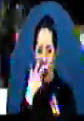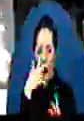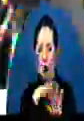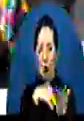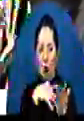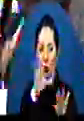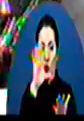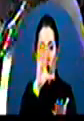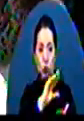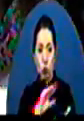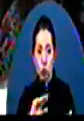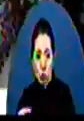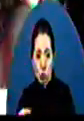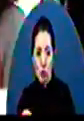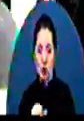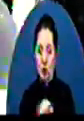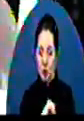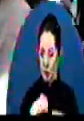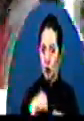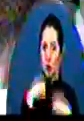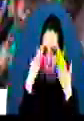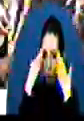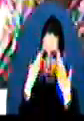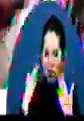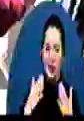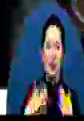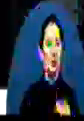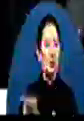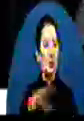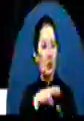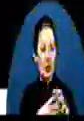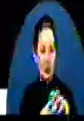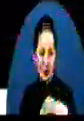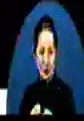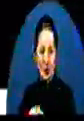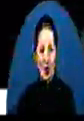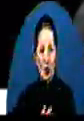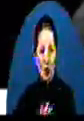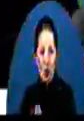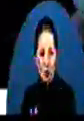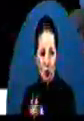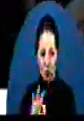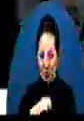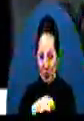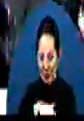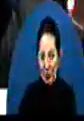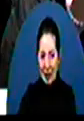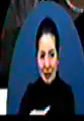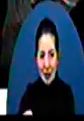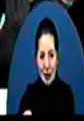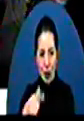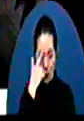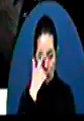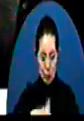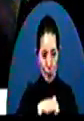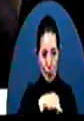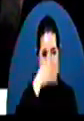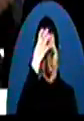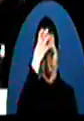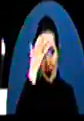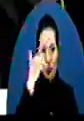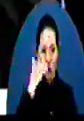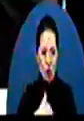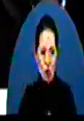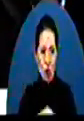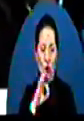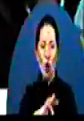жил огцсон буурсанд иргэд талархлаа. Мөн дэлхийн нийтийг хамарсан цар тахлын энэ хүндхэн цаг үед Монгол улсын засгийн газар дотооддоо халдвар